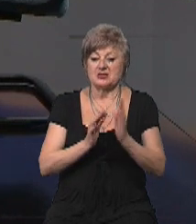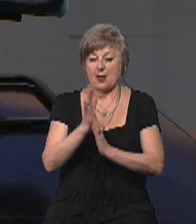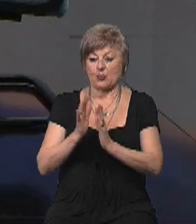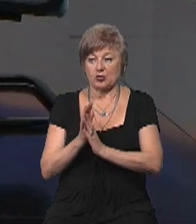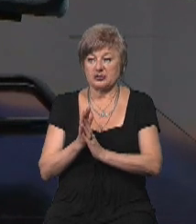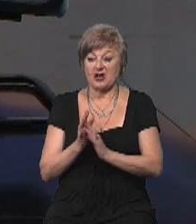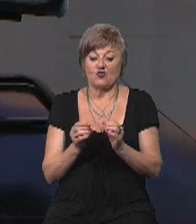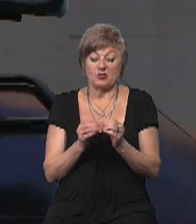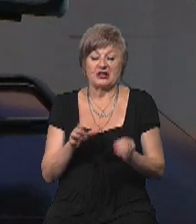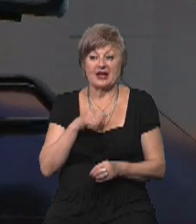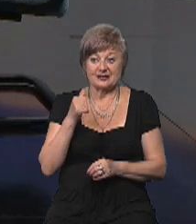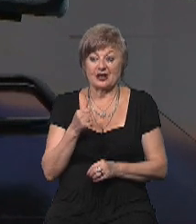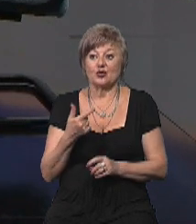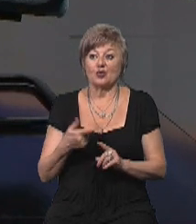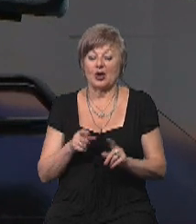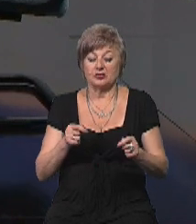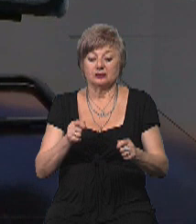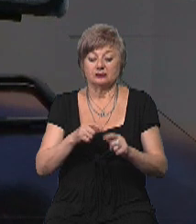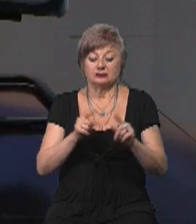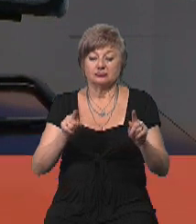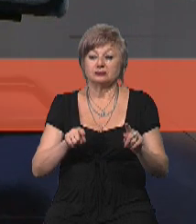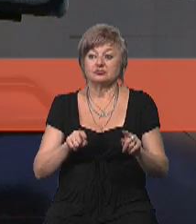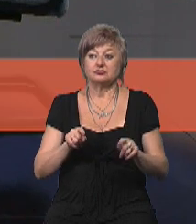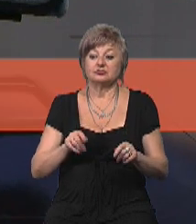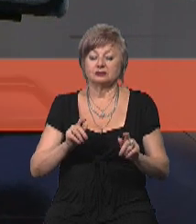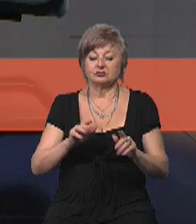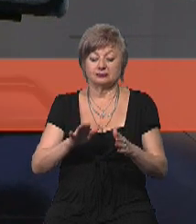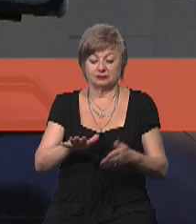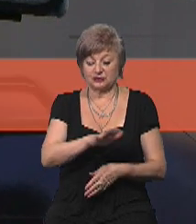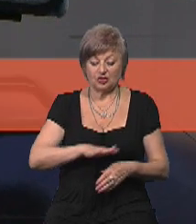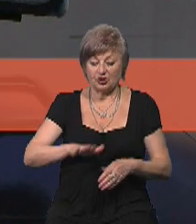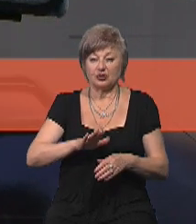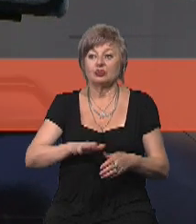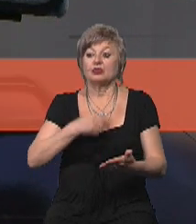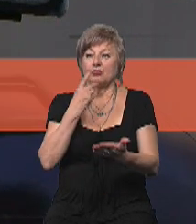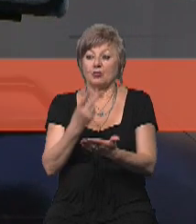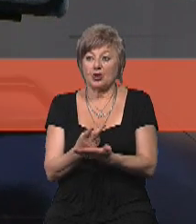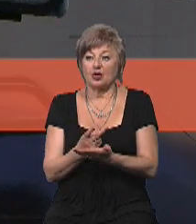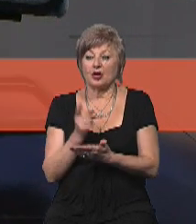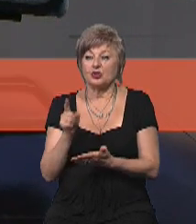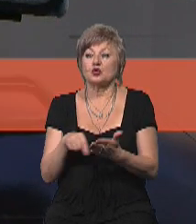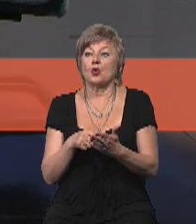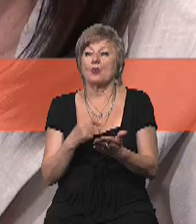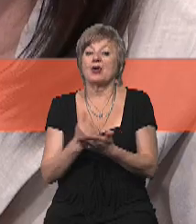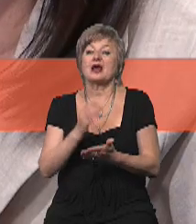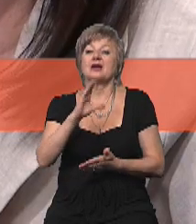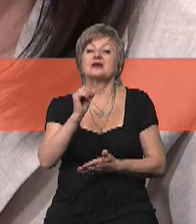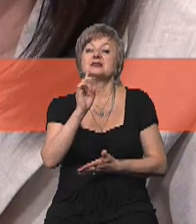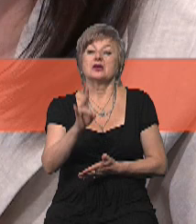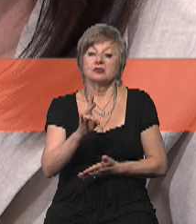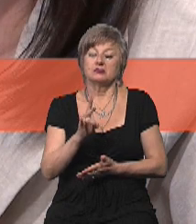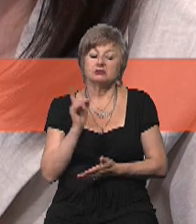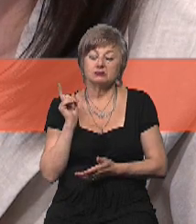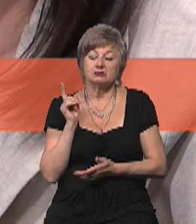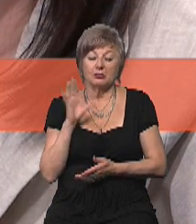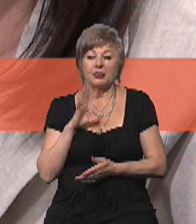В 15-му році я територію цю здаю цьому, презентую тодішньому меру Сіну. Все класно,